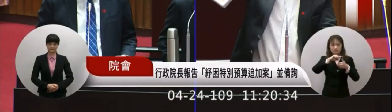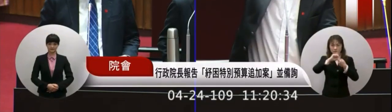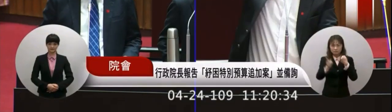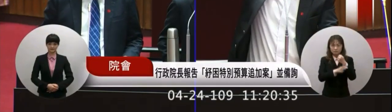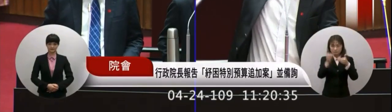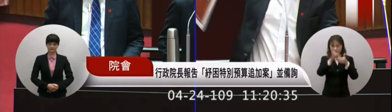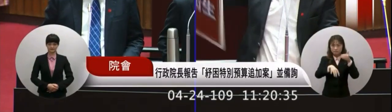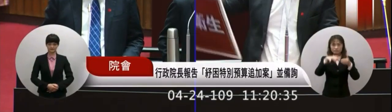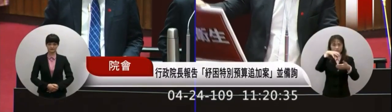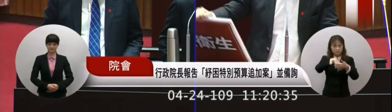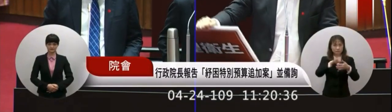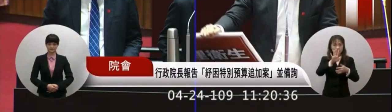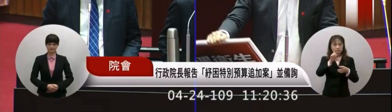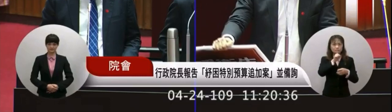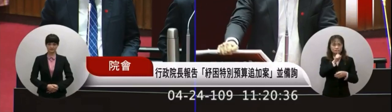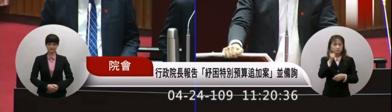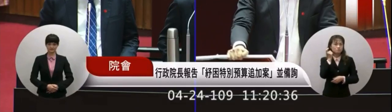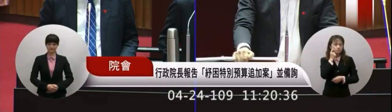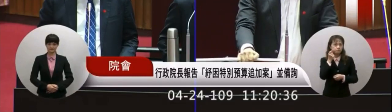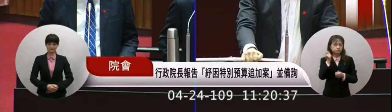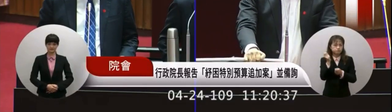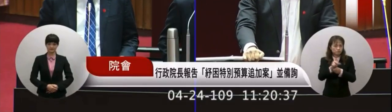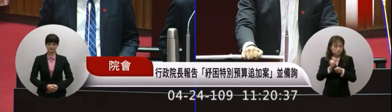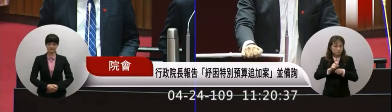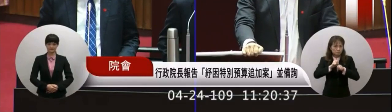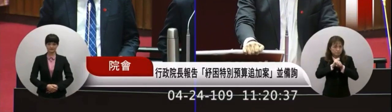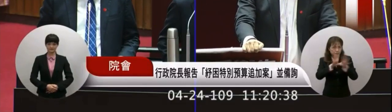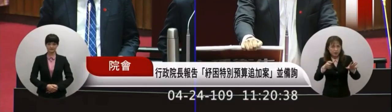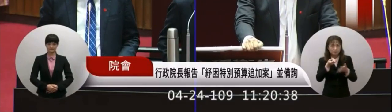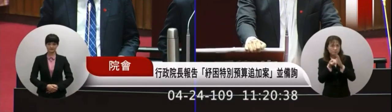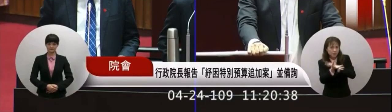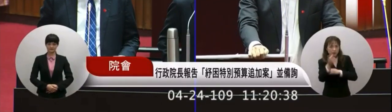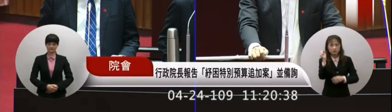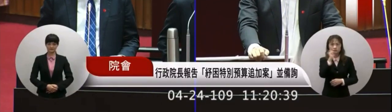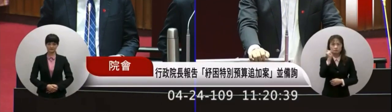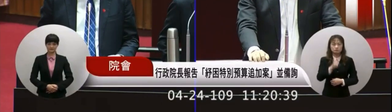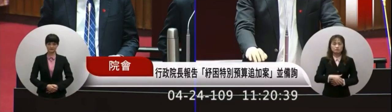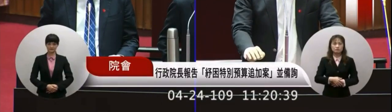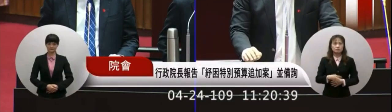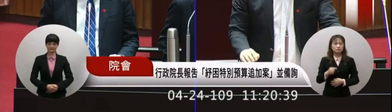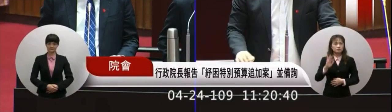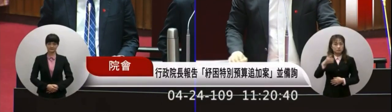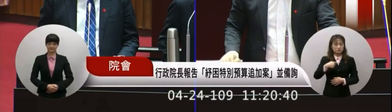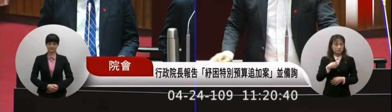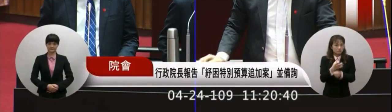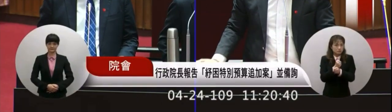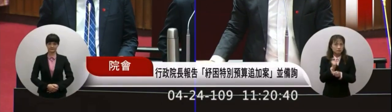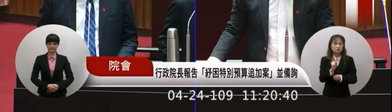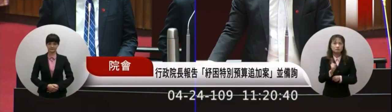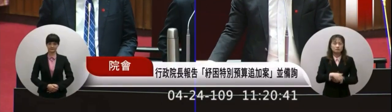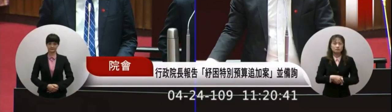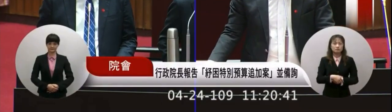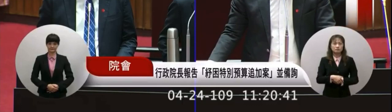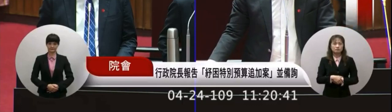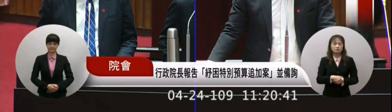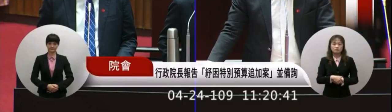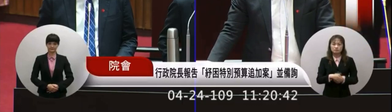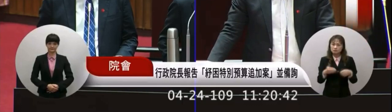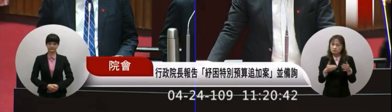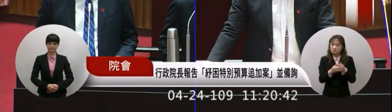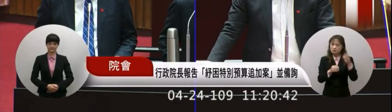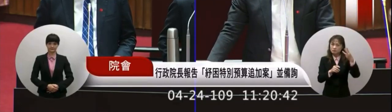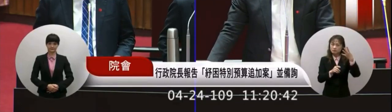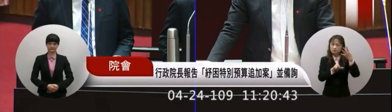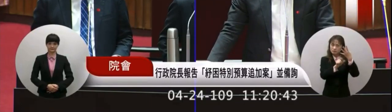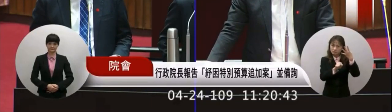量卖讲这个散播不实的消息。但是我注意到讲，为这个四月一直算到四月二